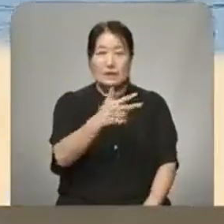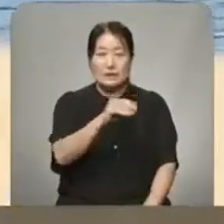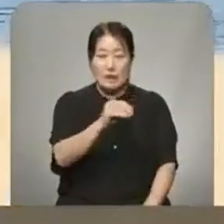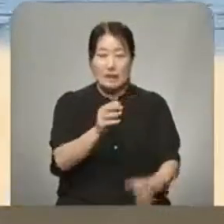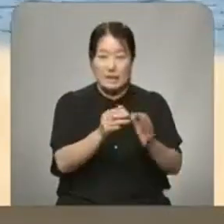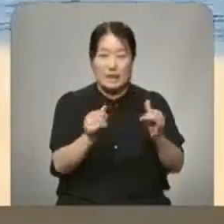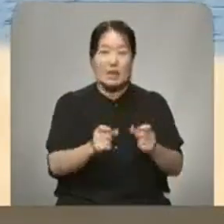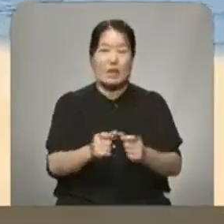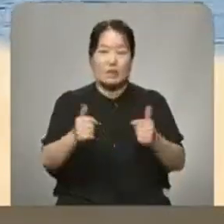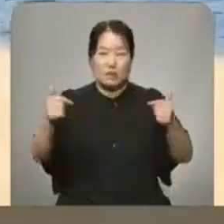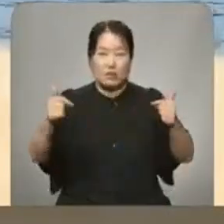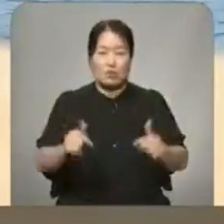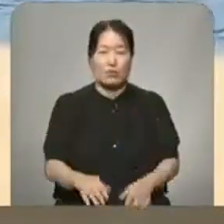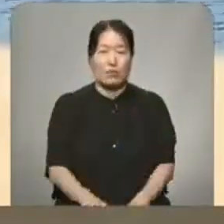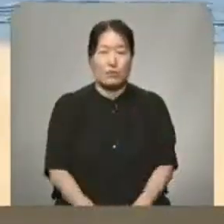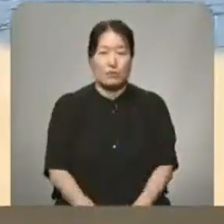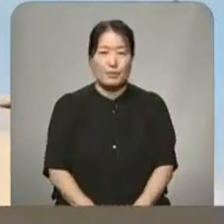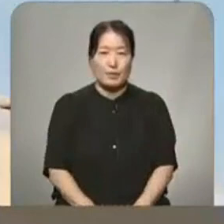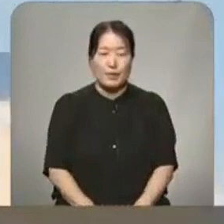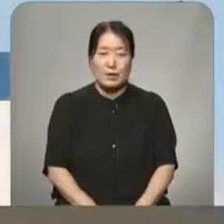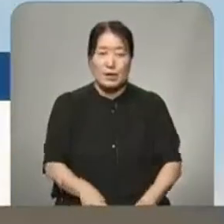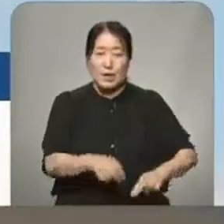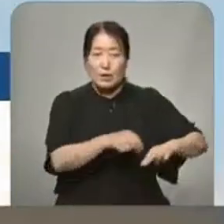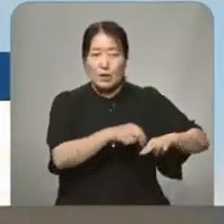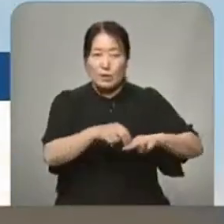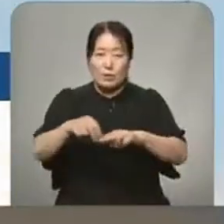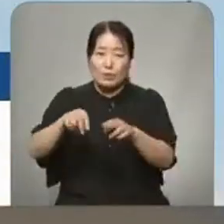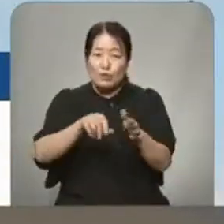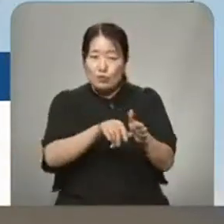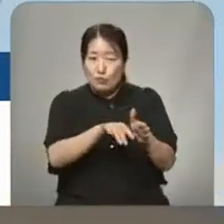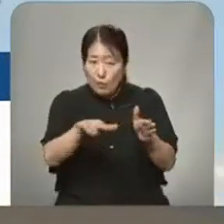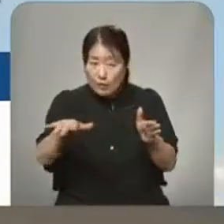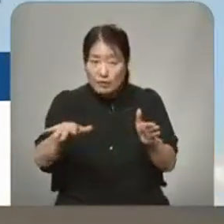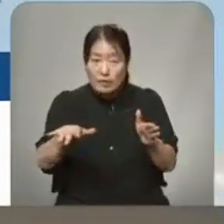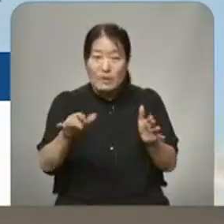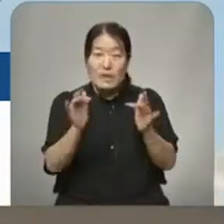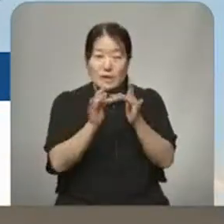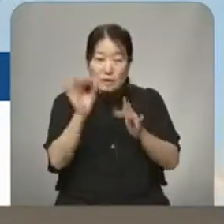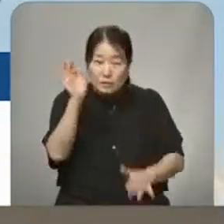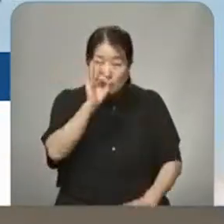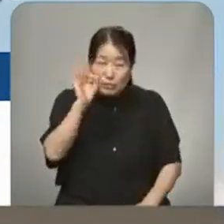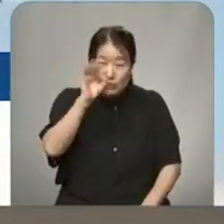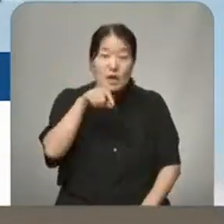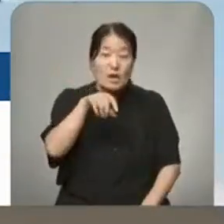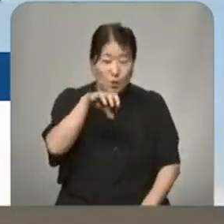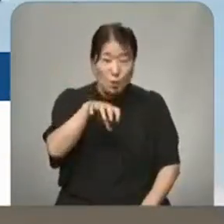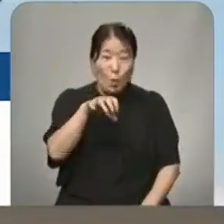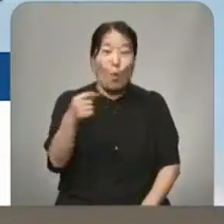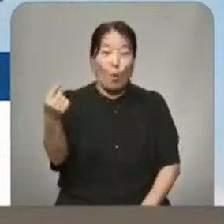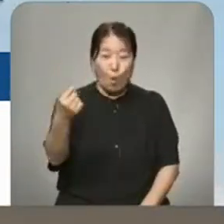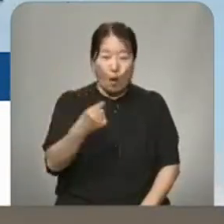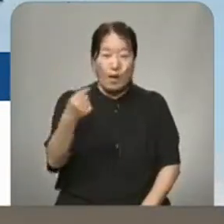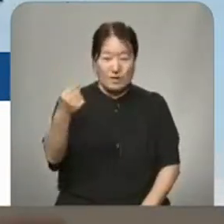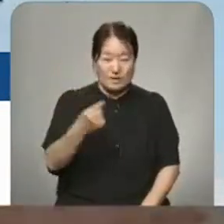급증했습니다. 서핑으로 핫하다 그래서 계속 검색해가지고 왔어요. 왜냐면 양양을 생각 안 했다가